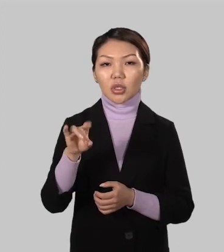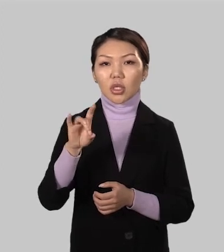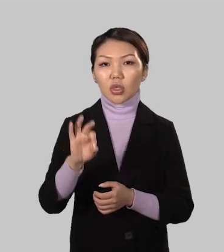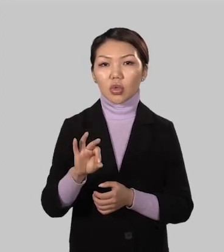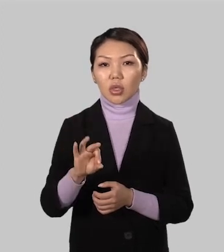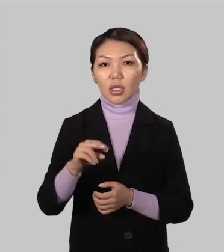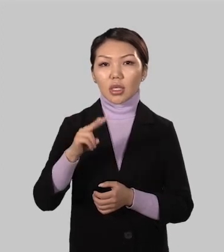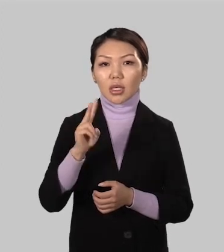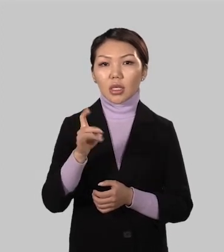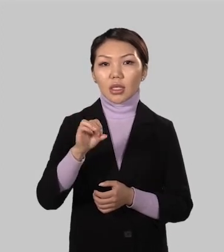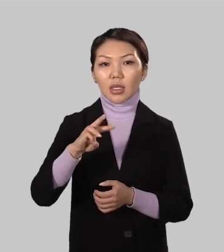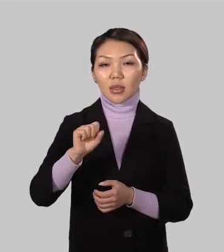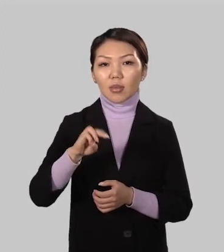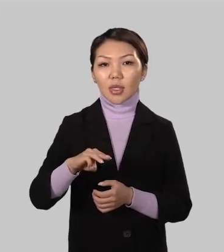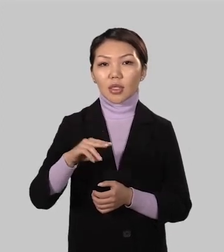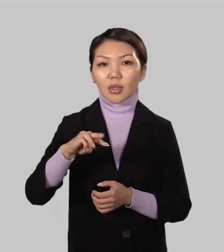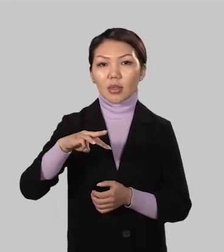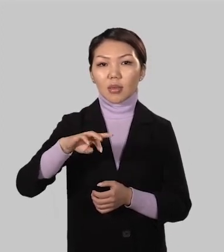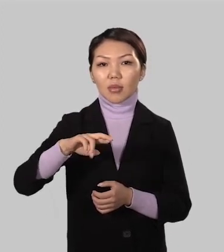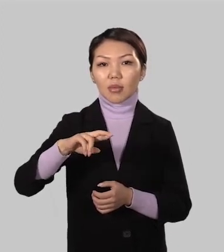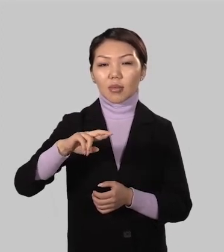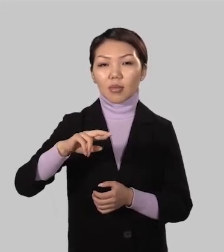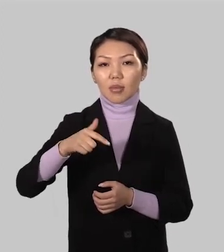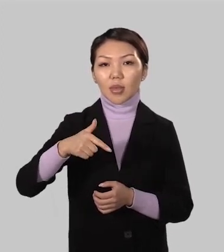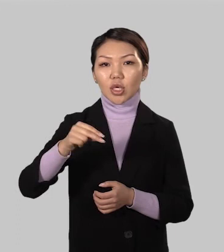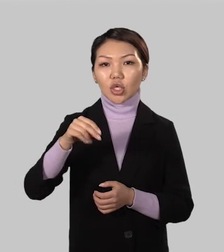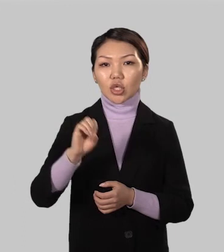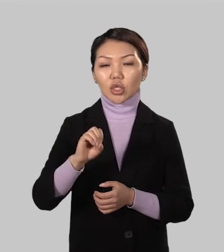мягче чем по всей республике